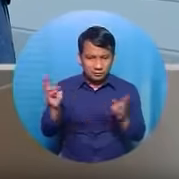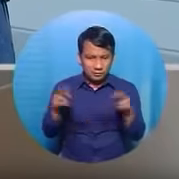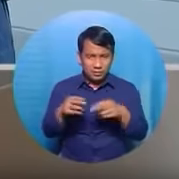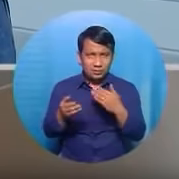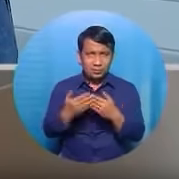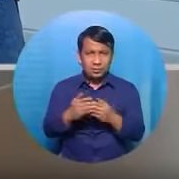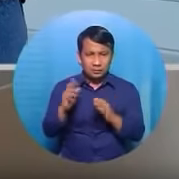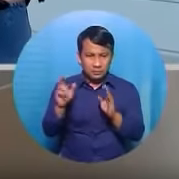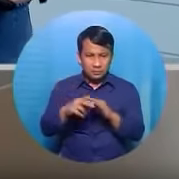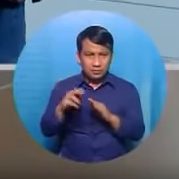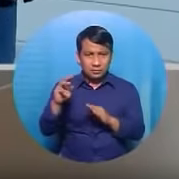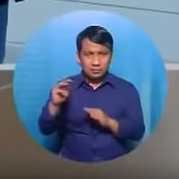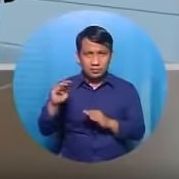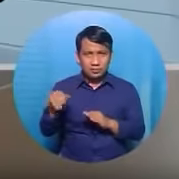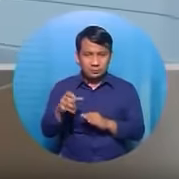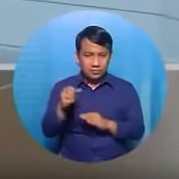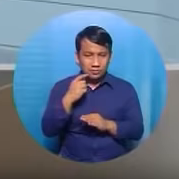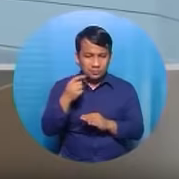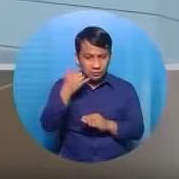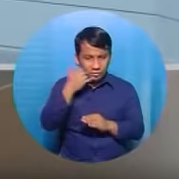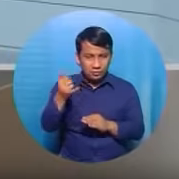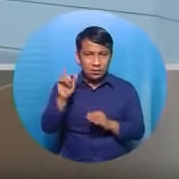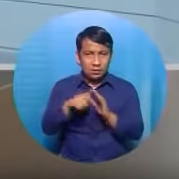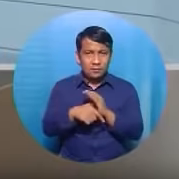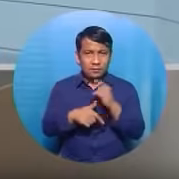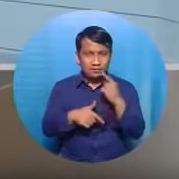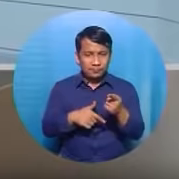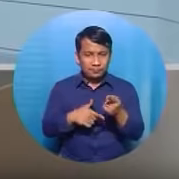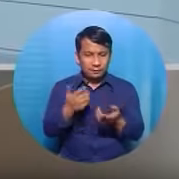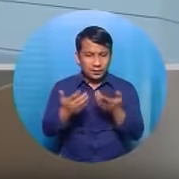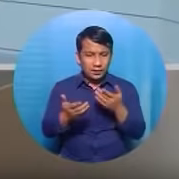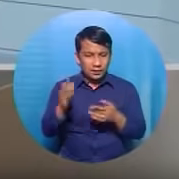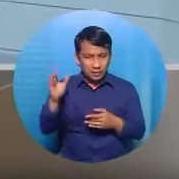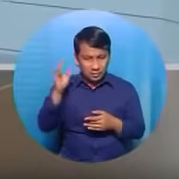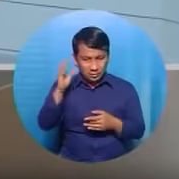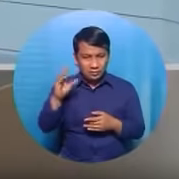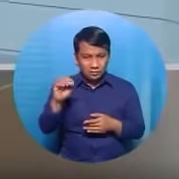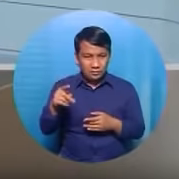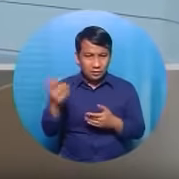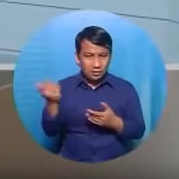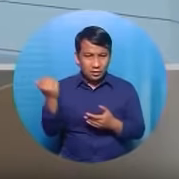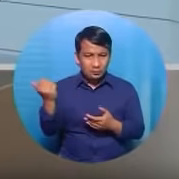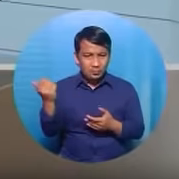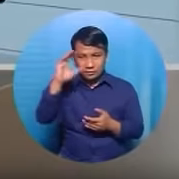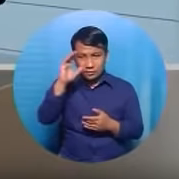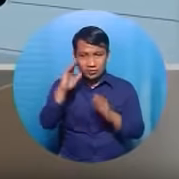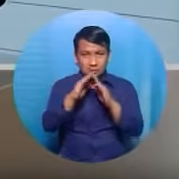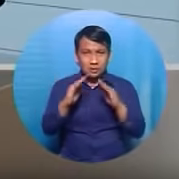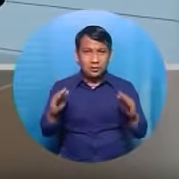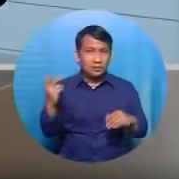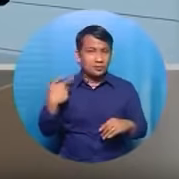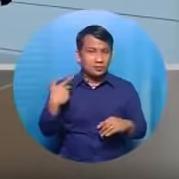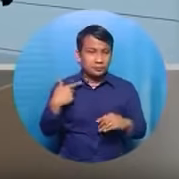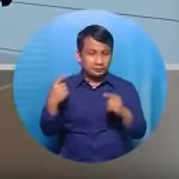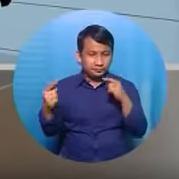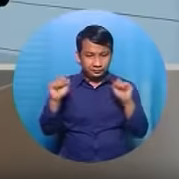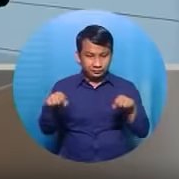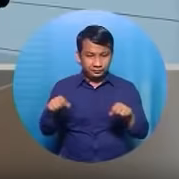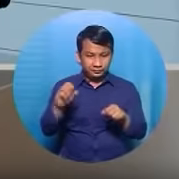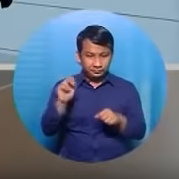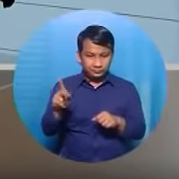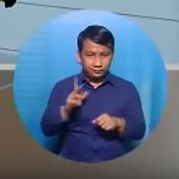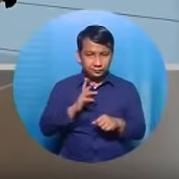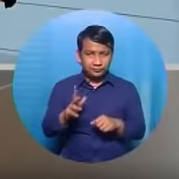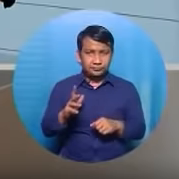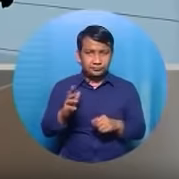madali yan. Ma'am Mary Joy, sige. Tatawagan ko si Major para si Corporal maghanap muna ng ibang matirahan hanggat hindi ka nakapag-usap kay Major. Doon